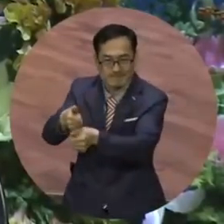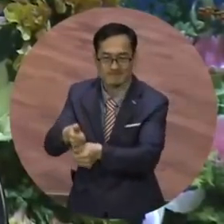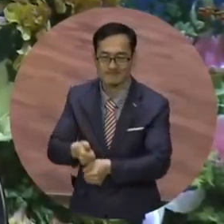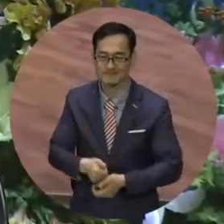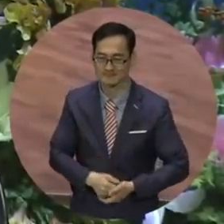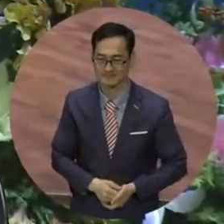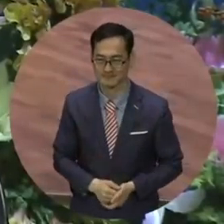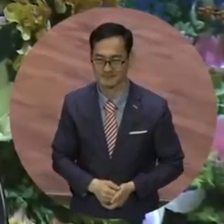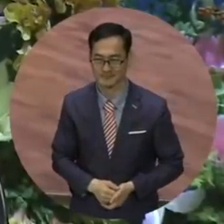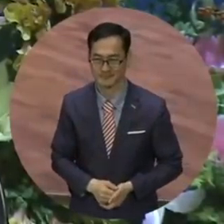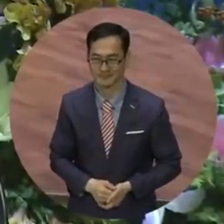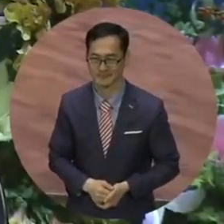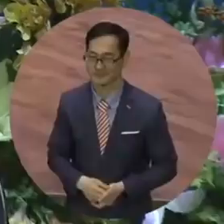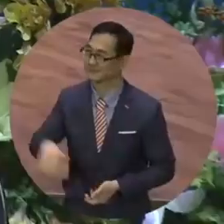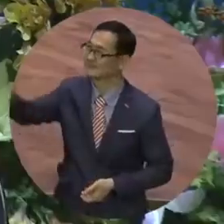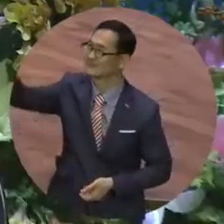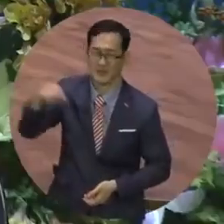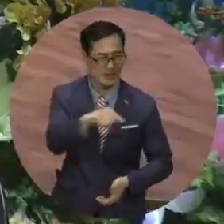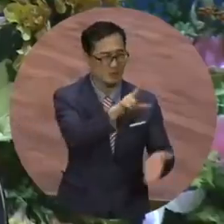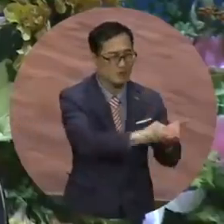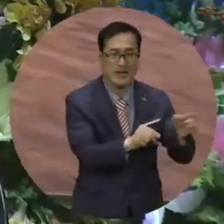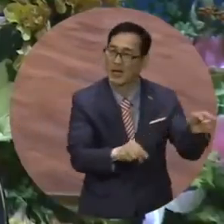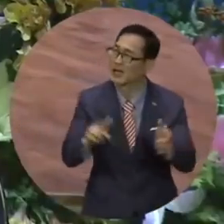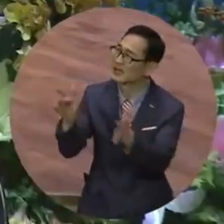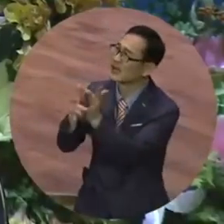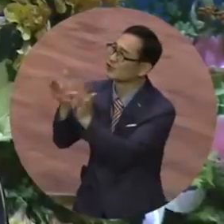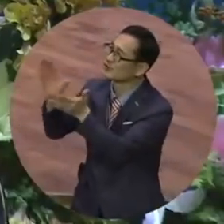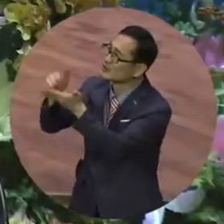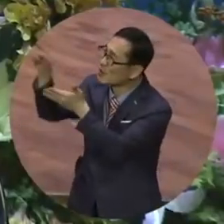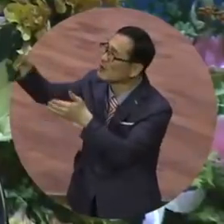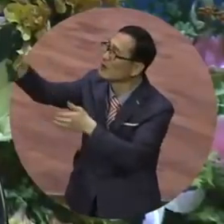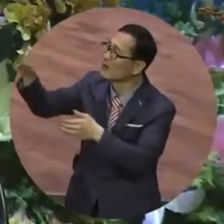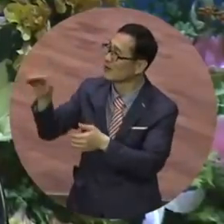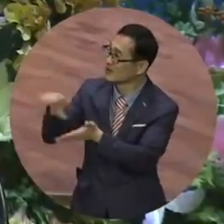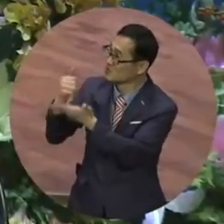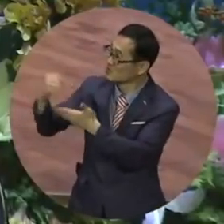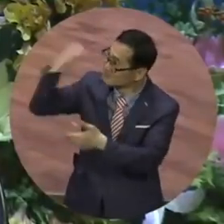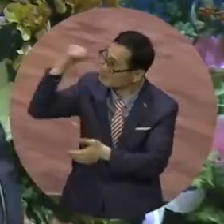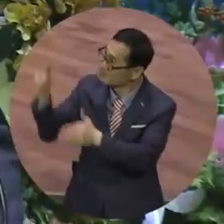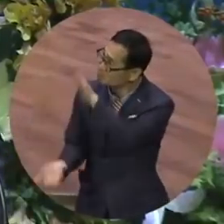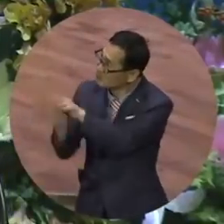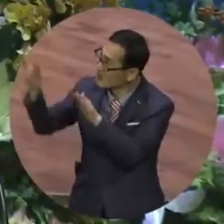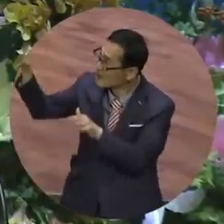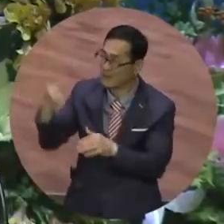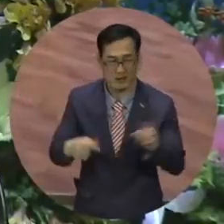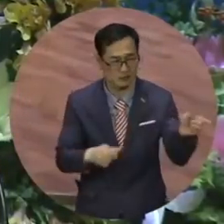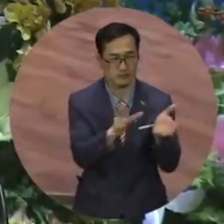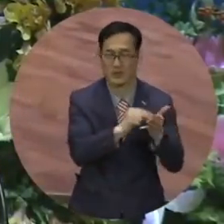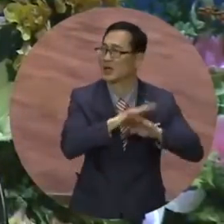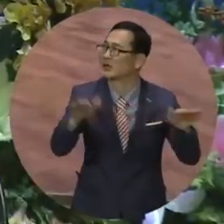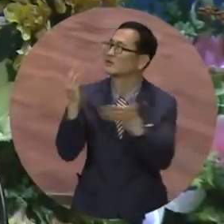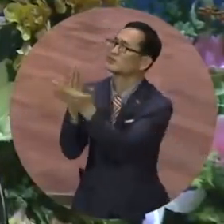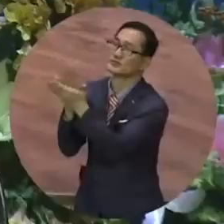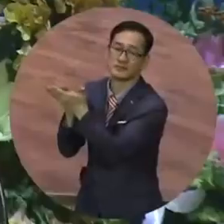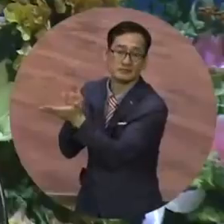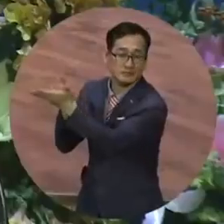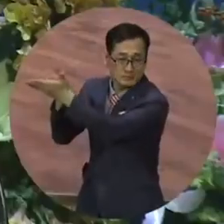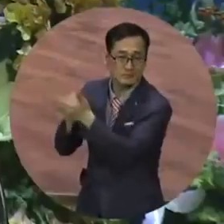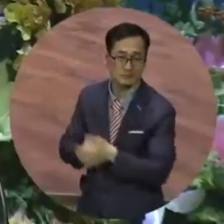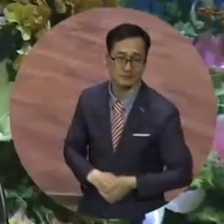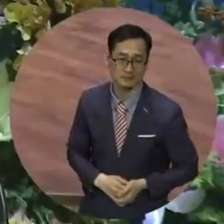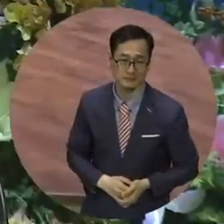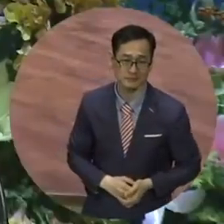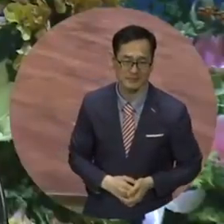예수님 당신 그리스도 아닙니까? 이 문제도 그리스도 되게 하여 주옵소서. 환난 중에도 즐거워한다 그랬어. 그